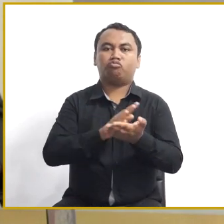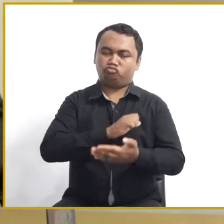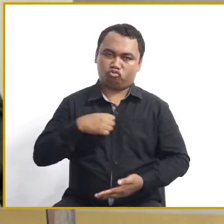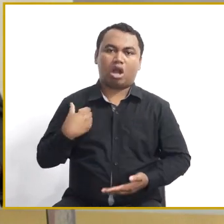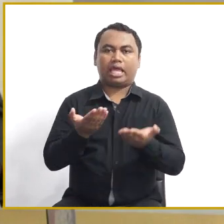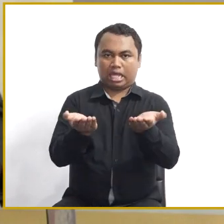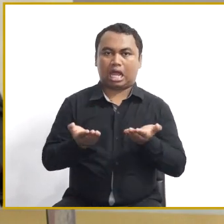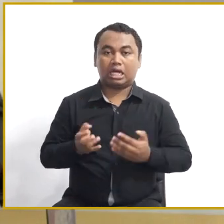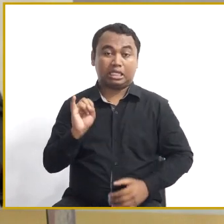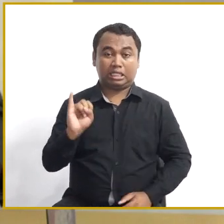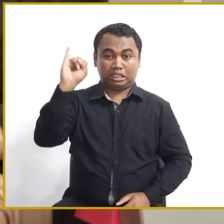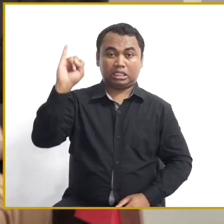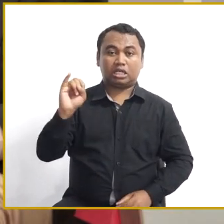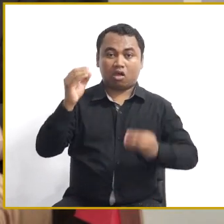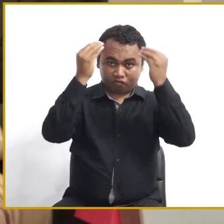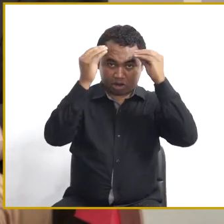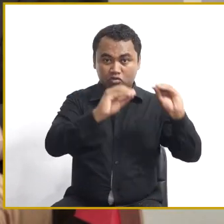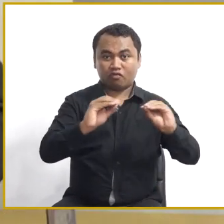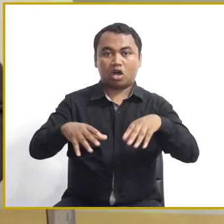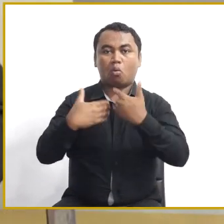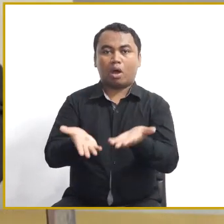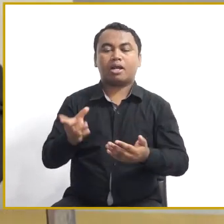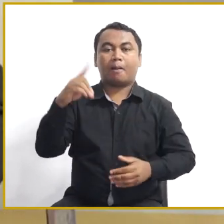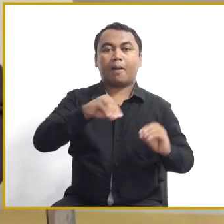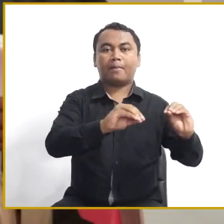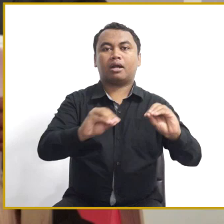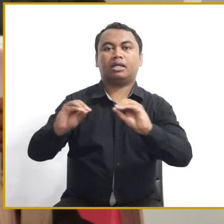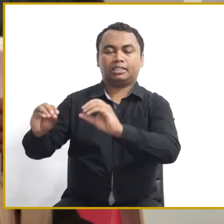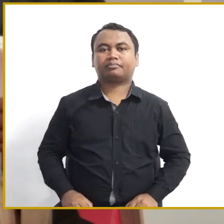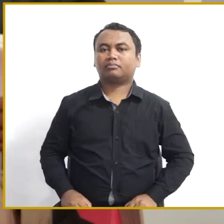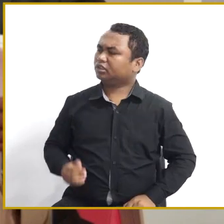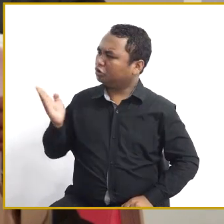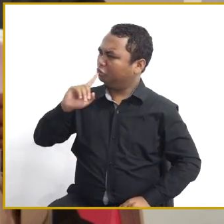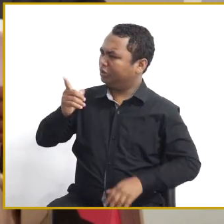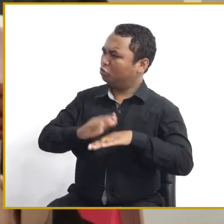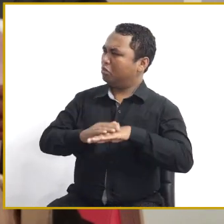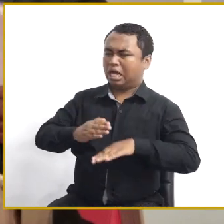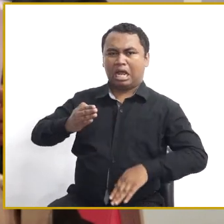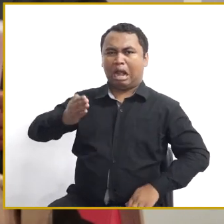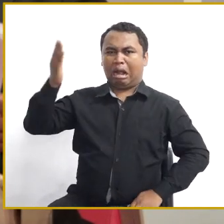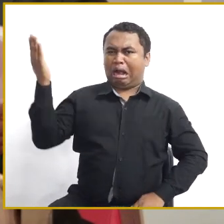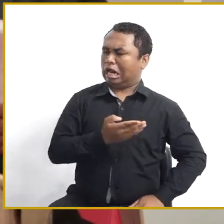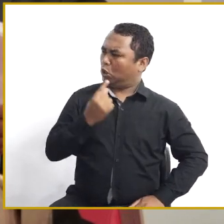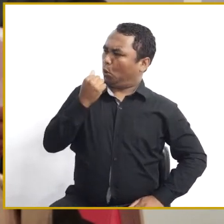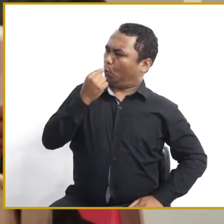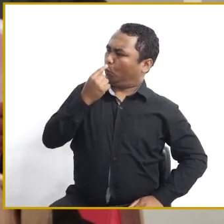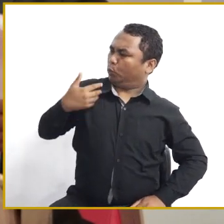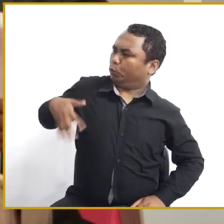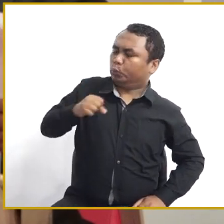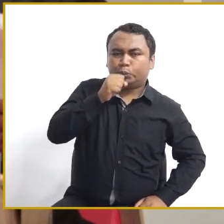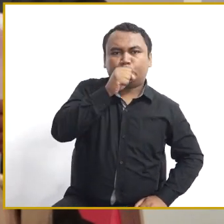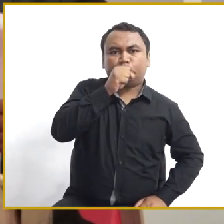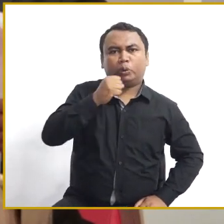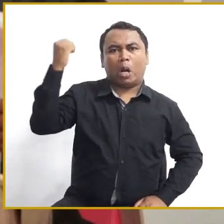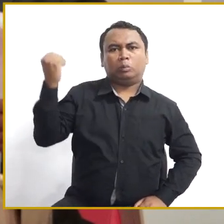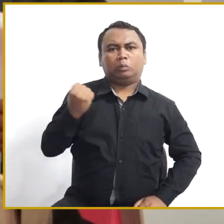ny fampiofanana any mpampianatra voaresaka ao ny mahakasika an'le hoe resaka dictature teo mamaky an'le projet anao ako de somary gaka